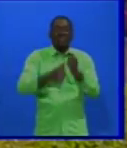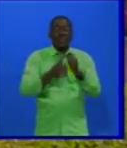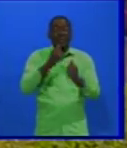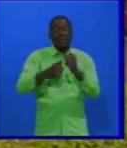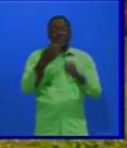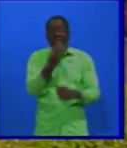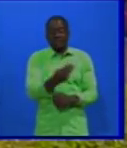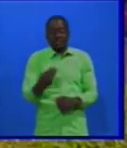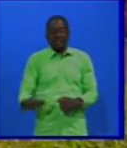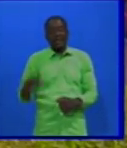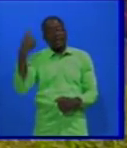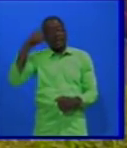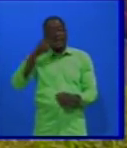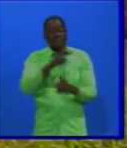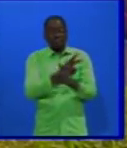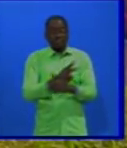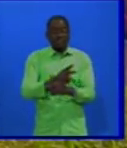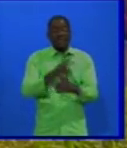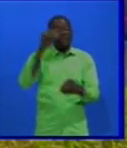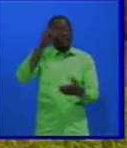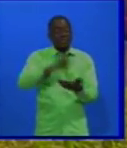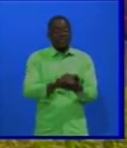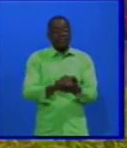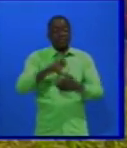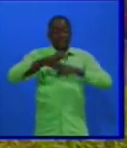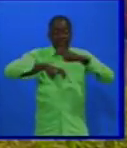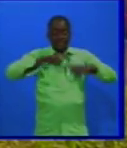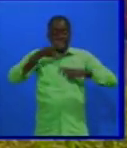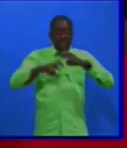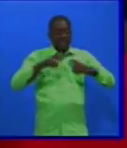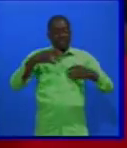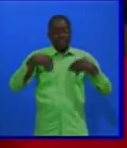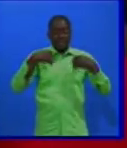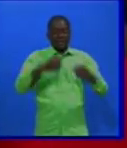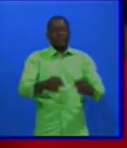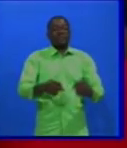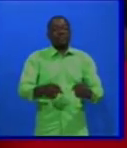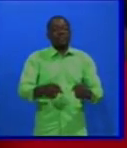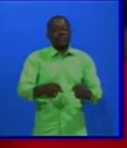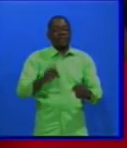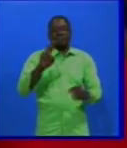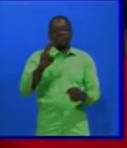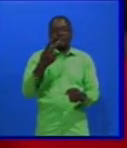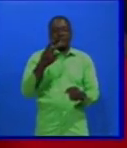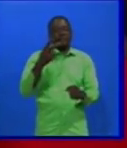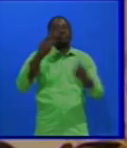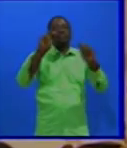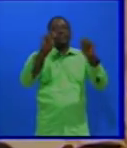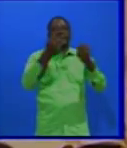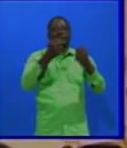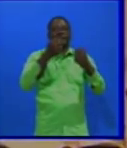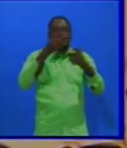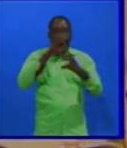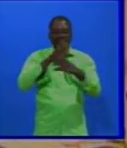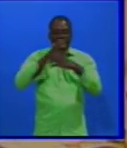et de la maintenance en sciences de la santé, imagerie médicale en particulier. Le deuxième sous-thème, c'est l'imagerie du tube